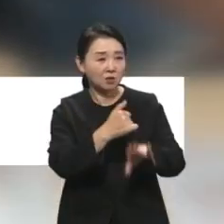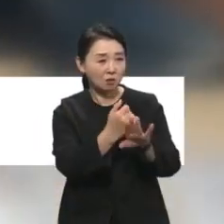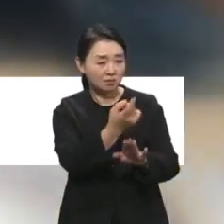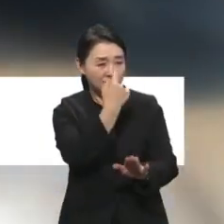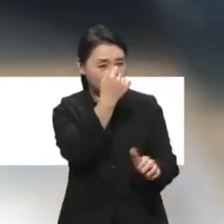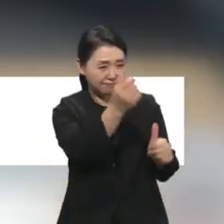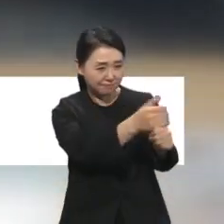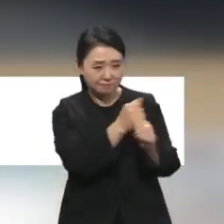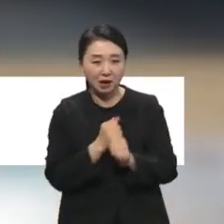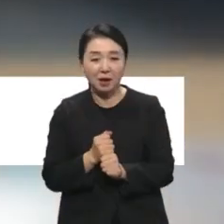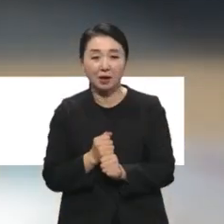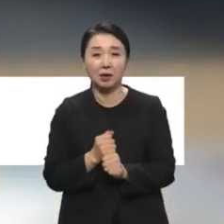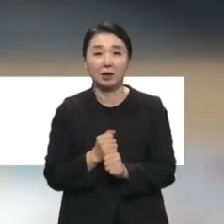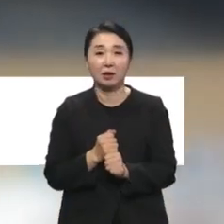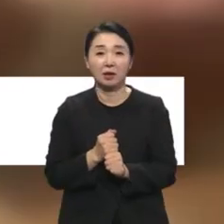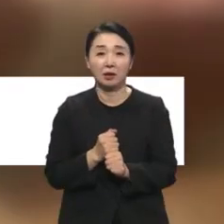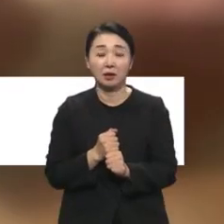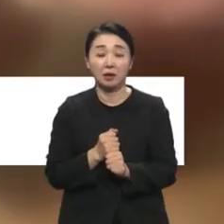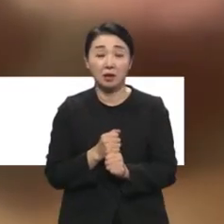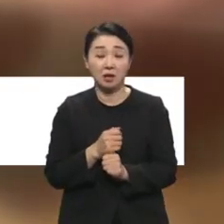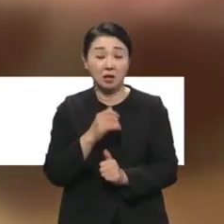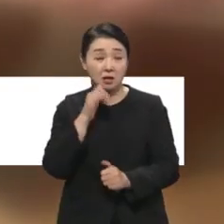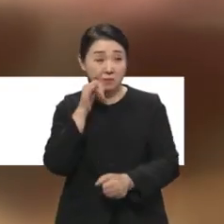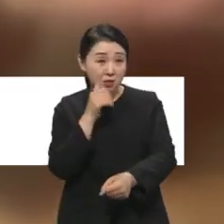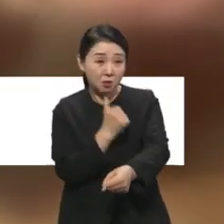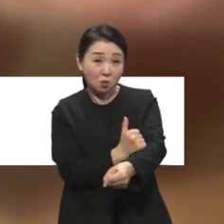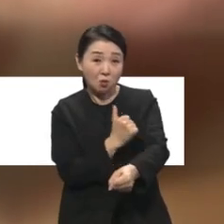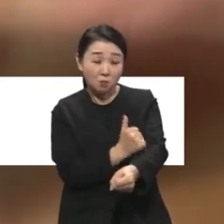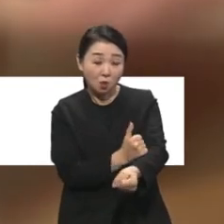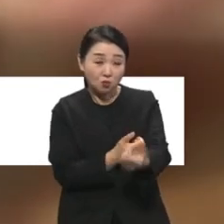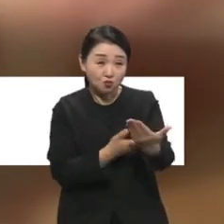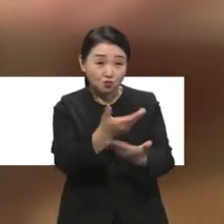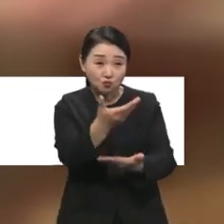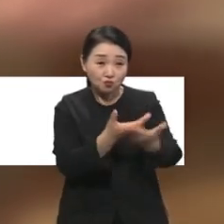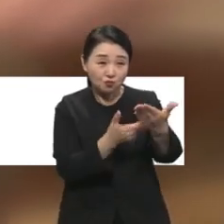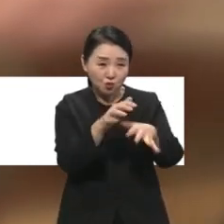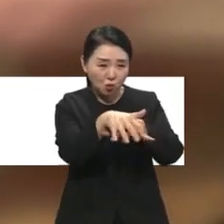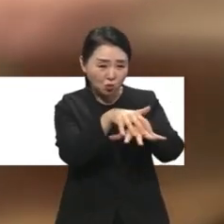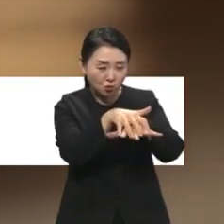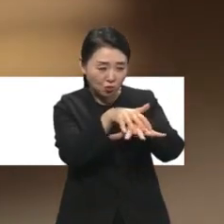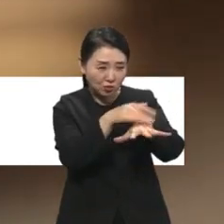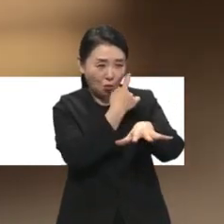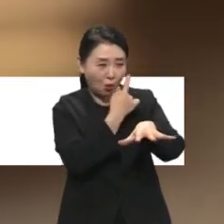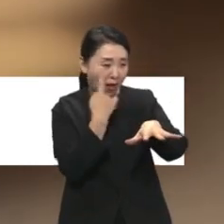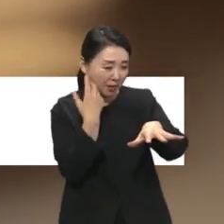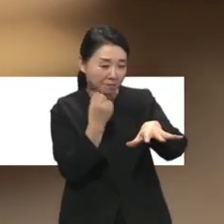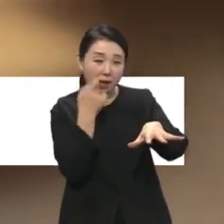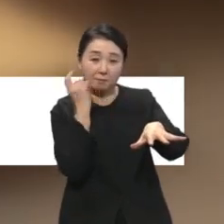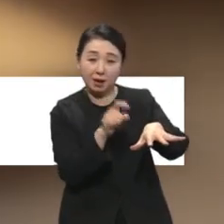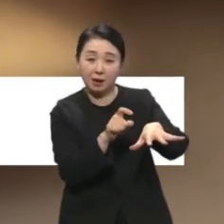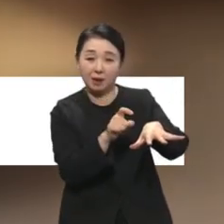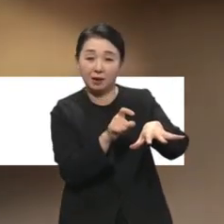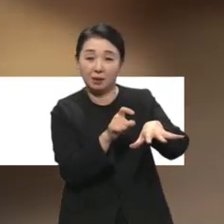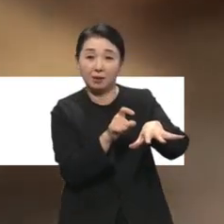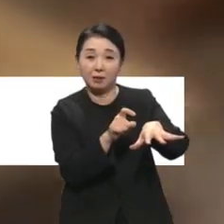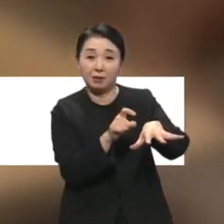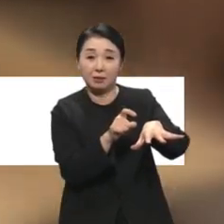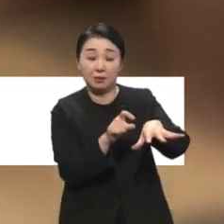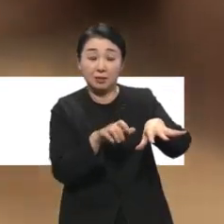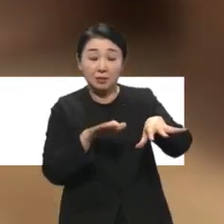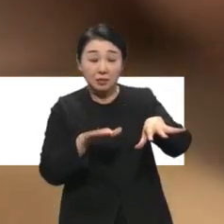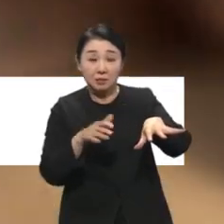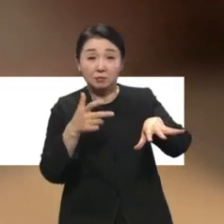진행해 나가면서 필로폰 유통 거대 조직의 실체를 확인하게 되었다 현재까지